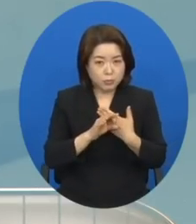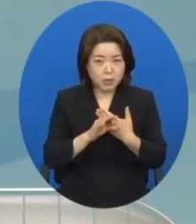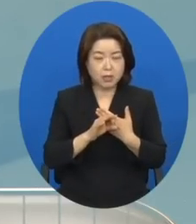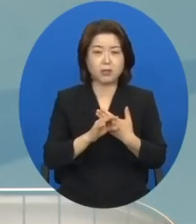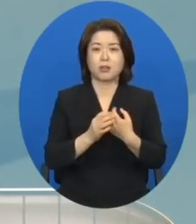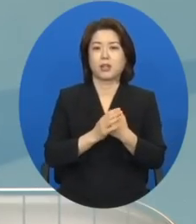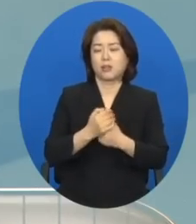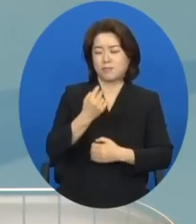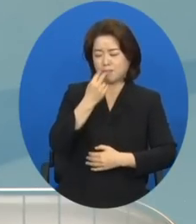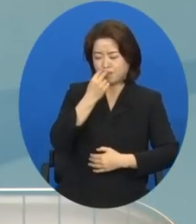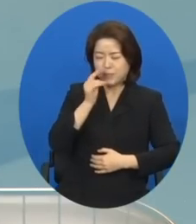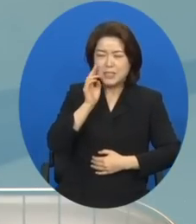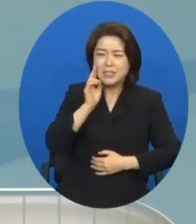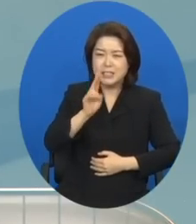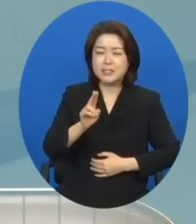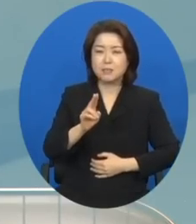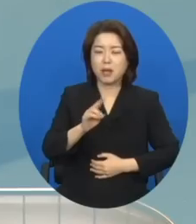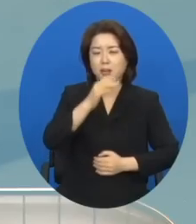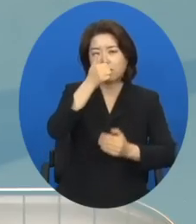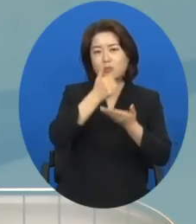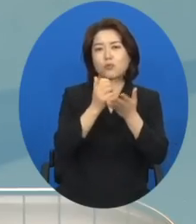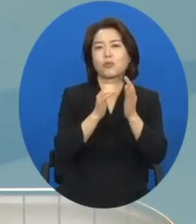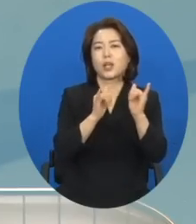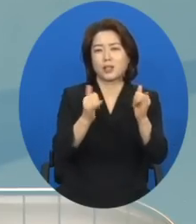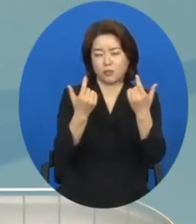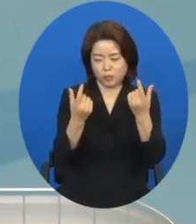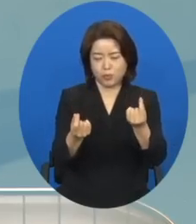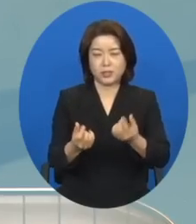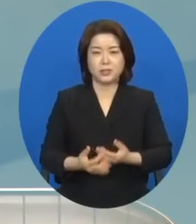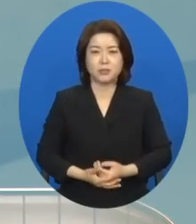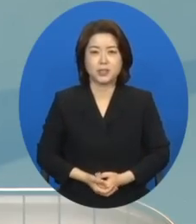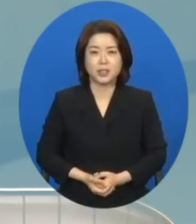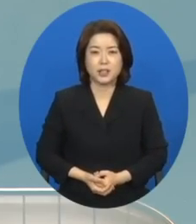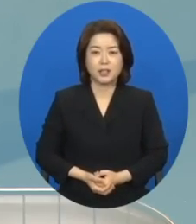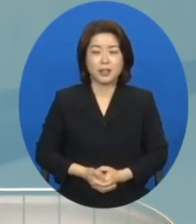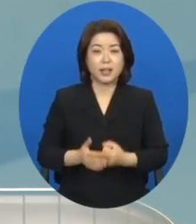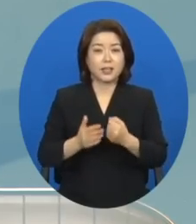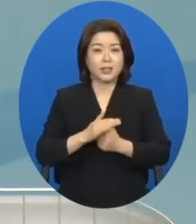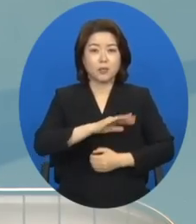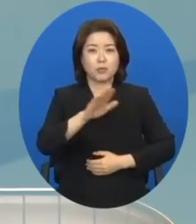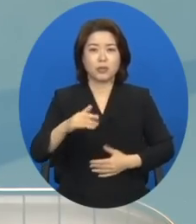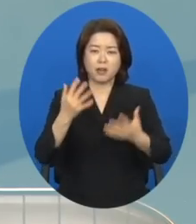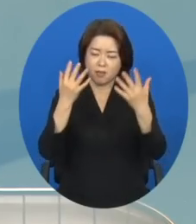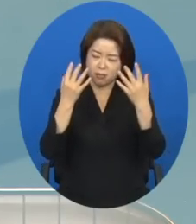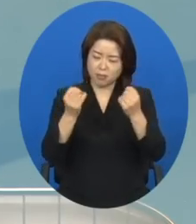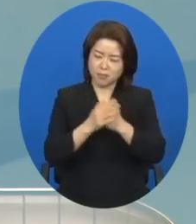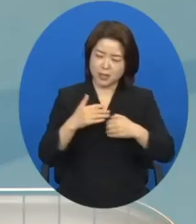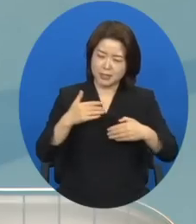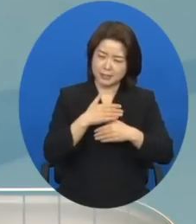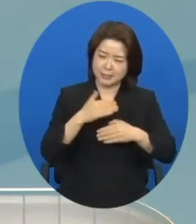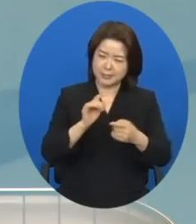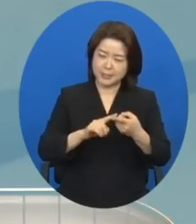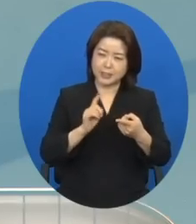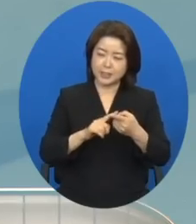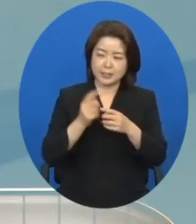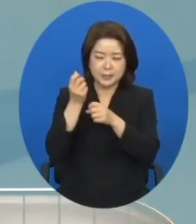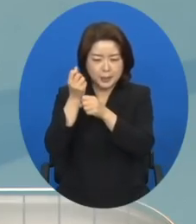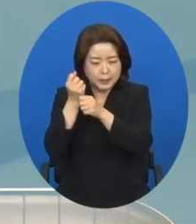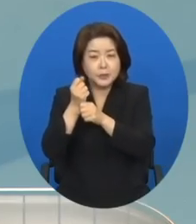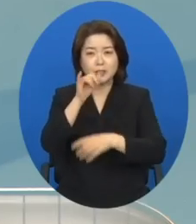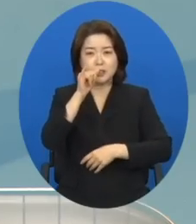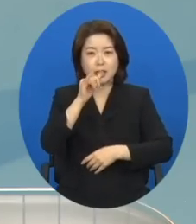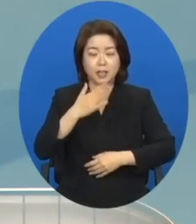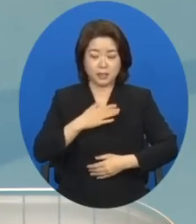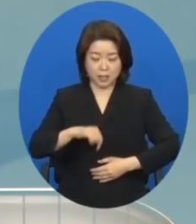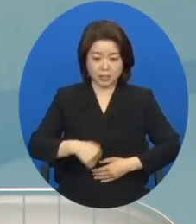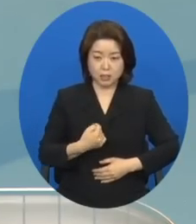씻지 않으면 냄새가 나는 죄인이라는 것입니다. 그래서 우리가 얼마나 이 씻는 것에 의존하고 있는지 우리 자신도